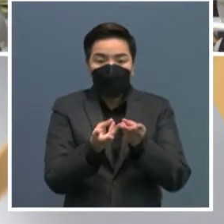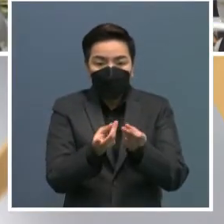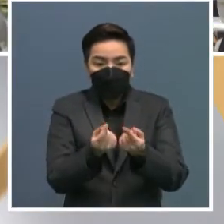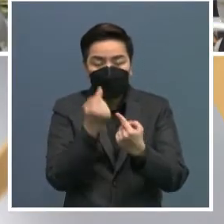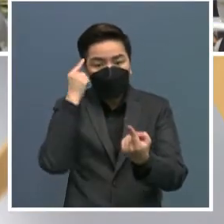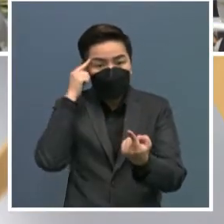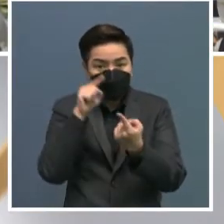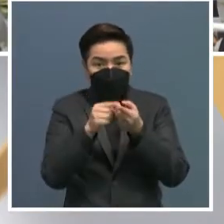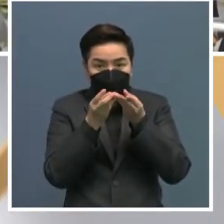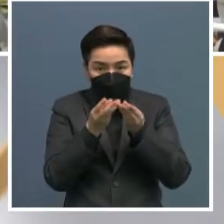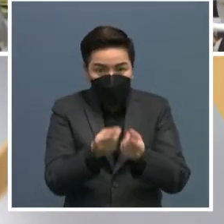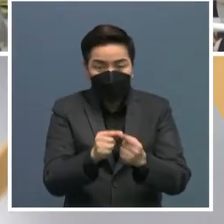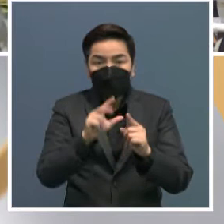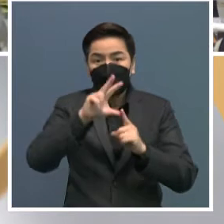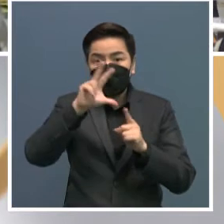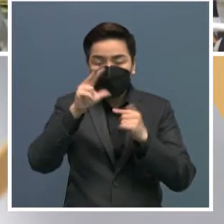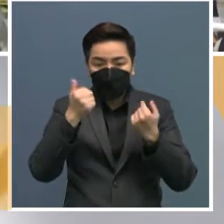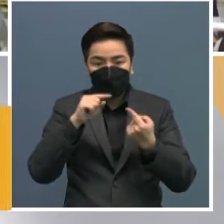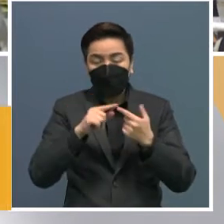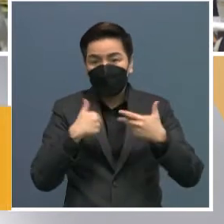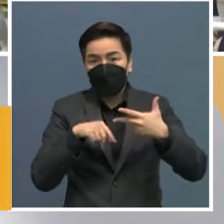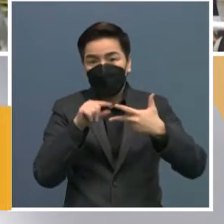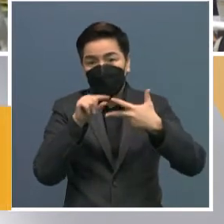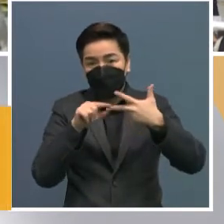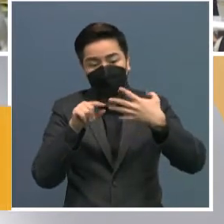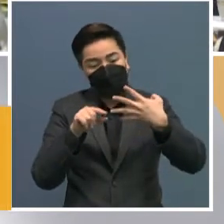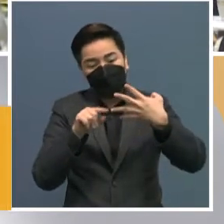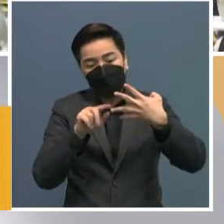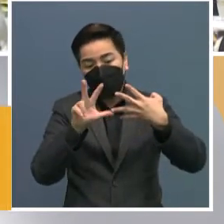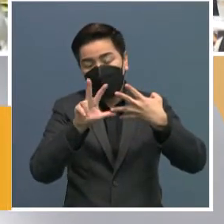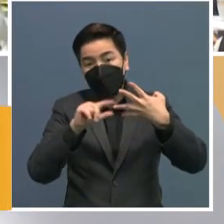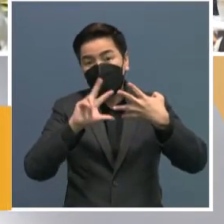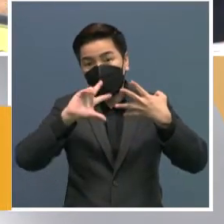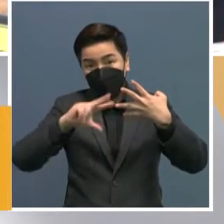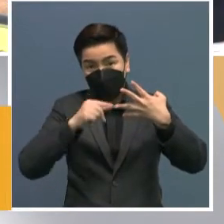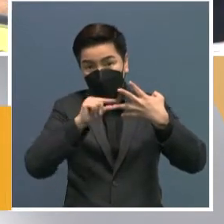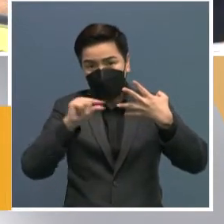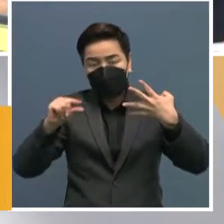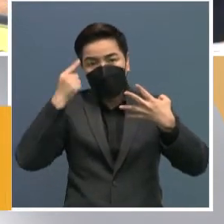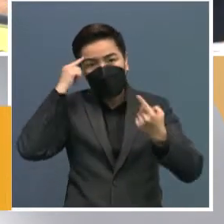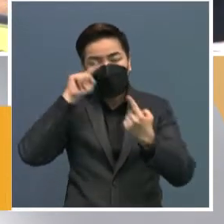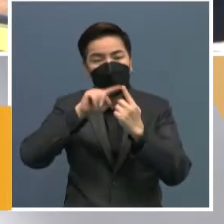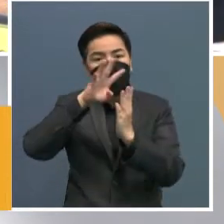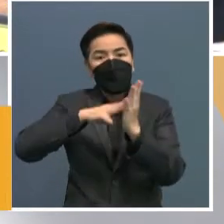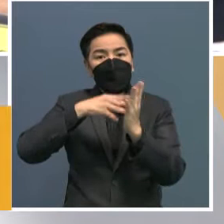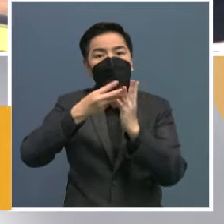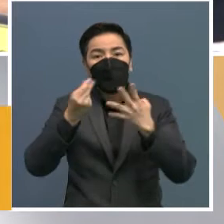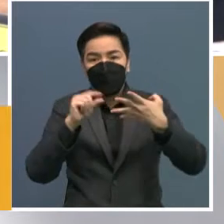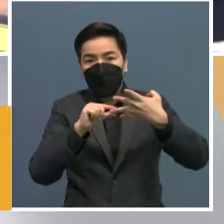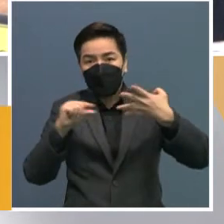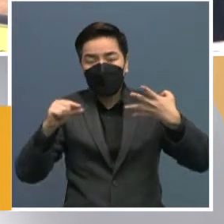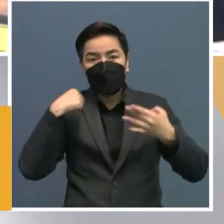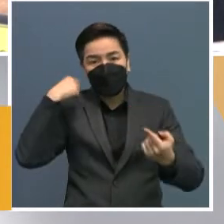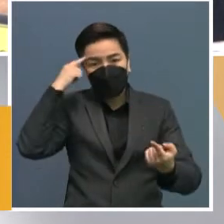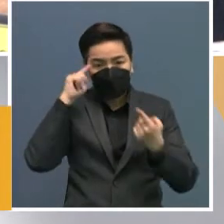ดูกันจนถึงเรื่องของไตรมาส 3ตอนนี้เราอยู่ในไตรมาส 3นะมาดูกันว่าไตรมาสสาระมีเป้าหมายเท่าไหร่มีการที่จะระบุออกมา